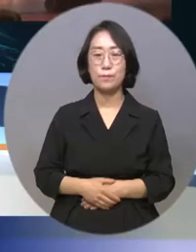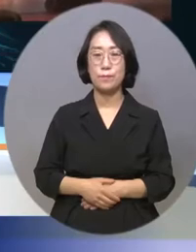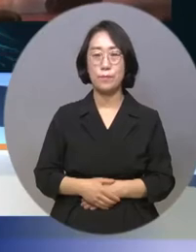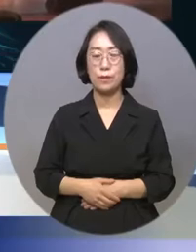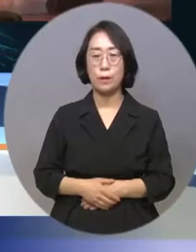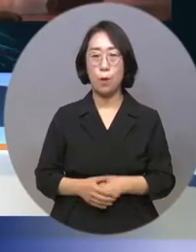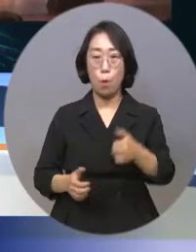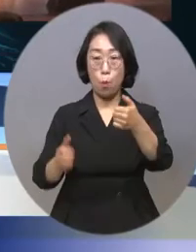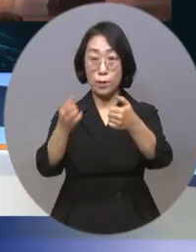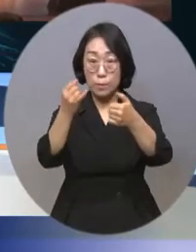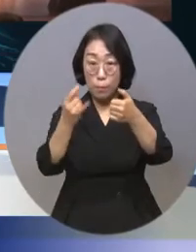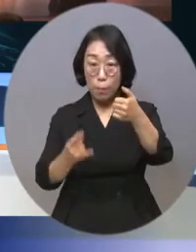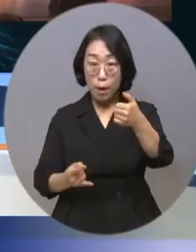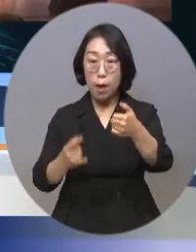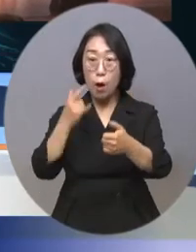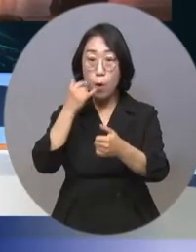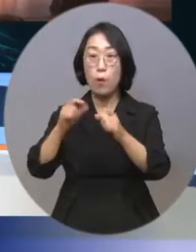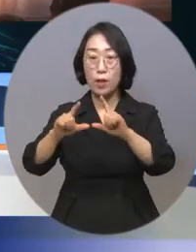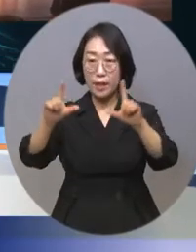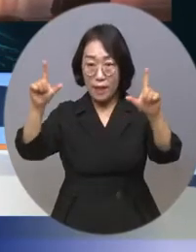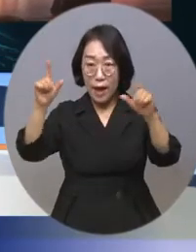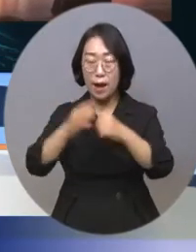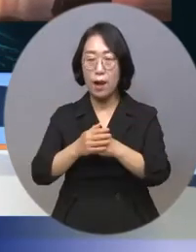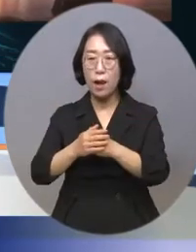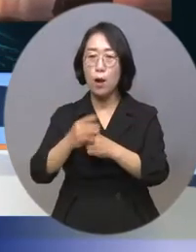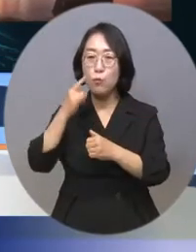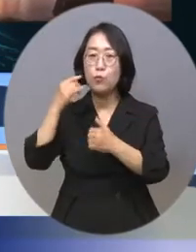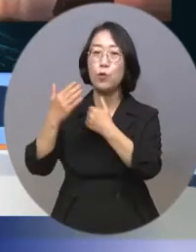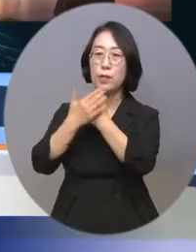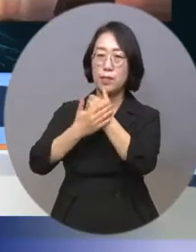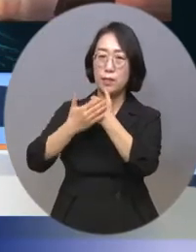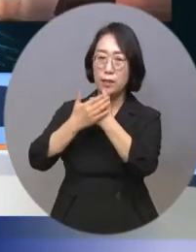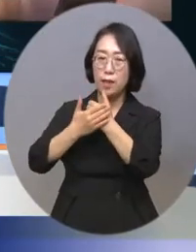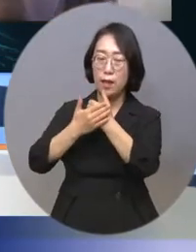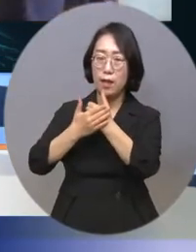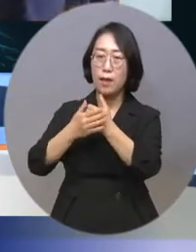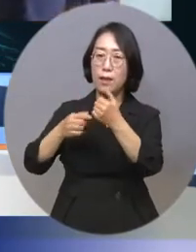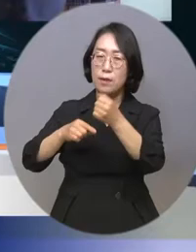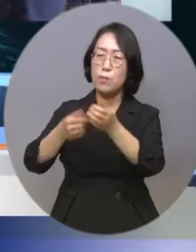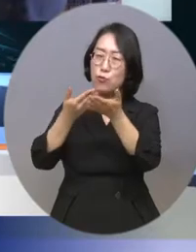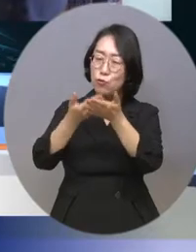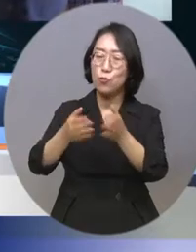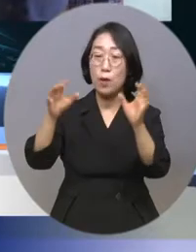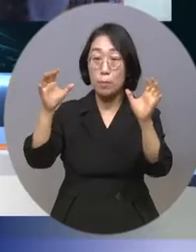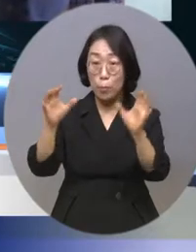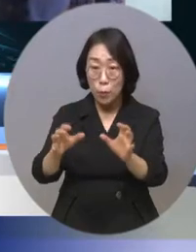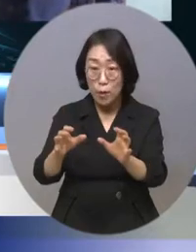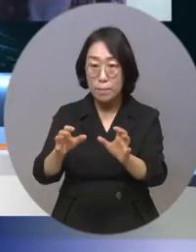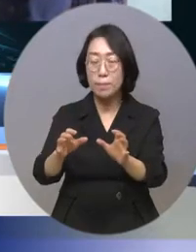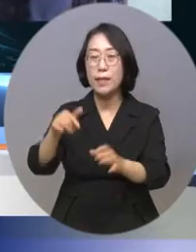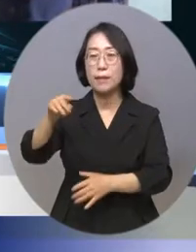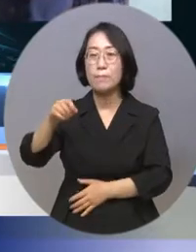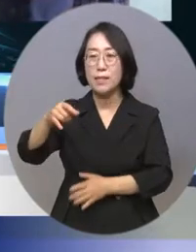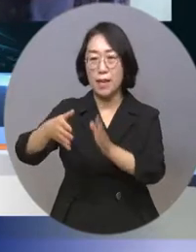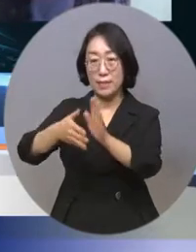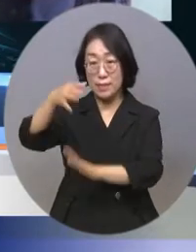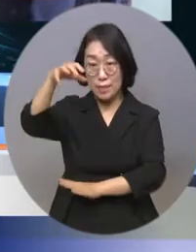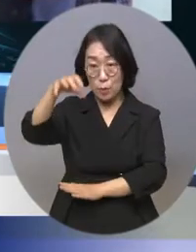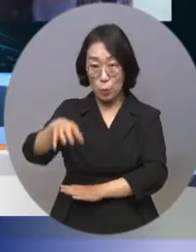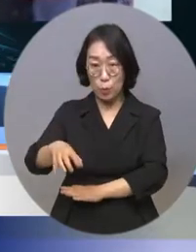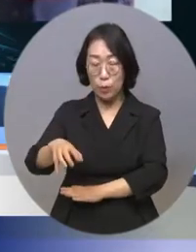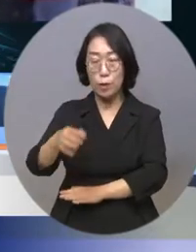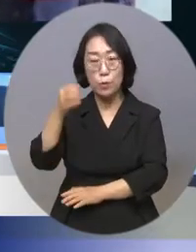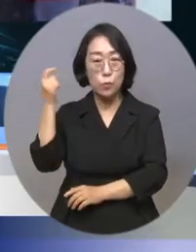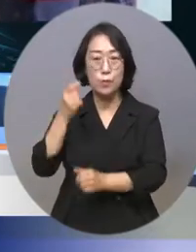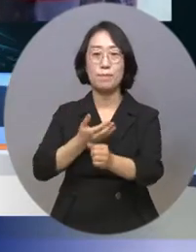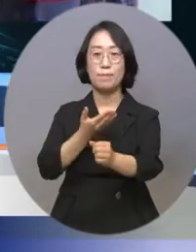제50회 어버이날을 맞아 어버이 은혜에 감사하는 의미 있는 자리가 전북 김제시에 마련됐습니다. 보도에 장유진